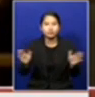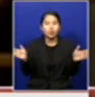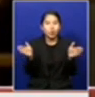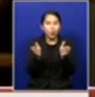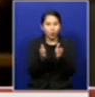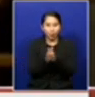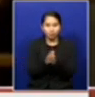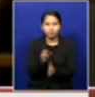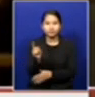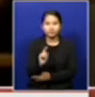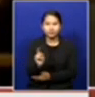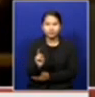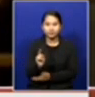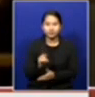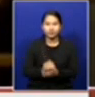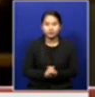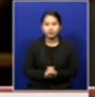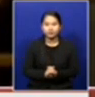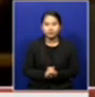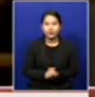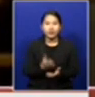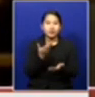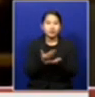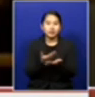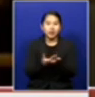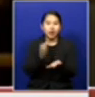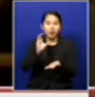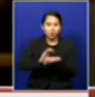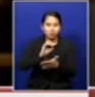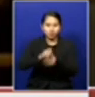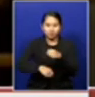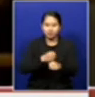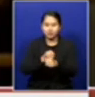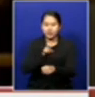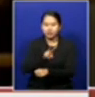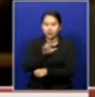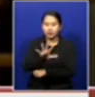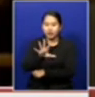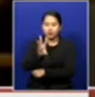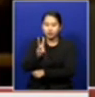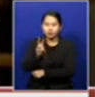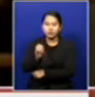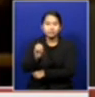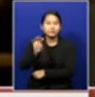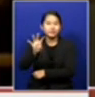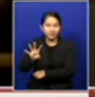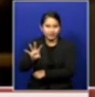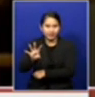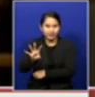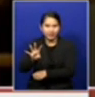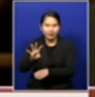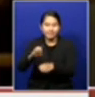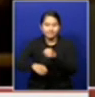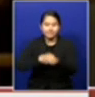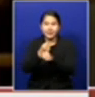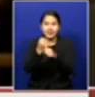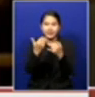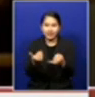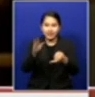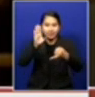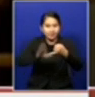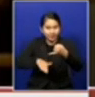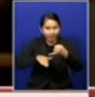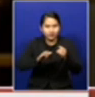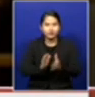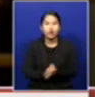งบประมาณ264ที่จะเข้าในปีในปลายปีนี้รวมแล้วท่านจะกู้เงิน